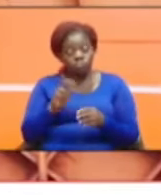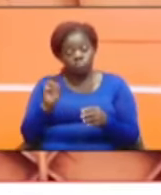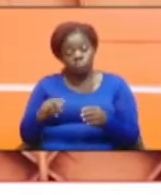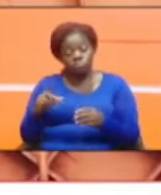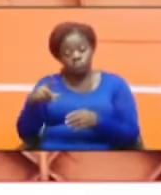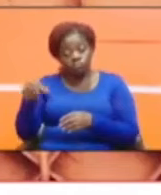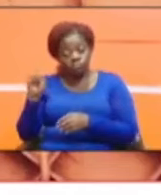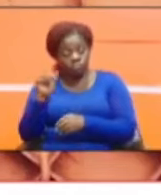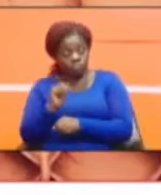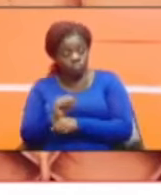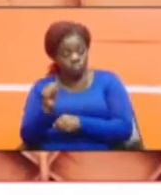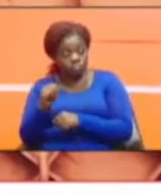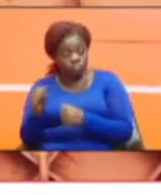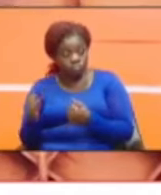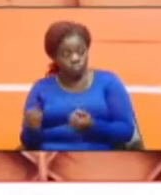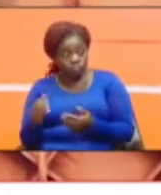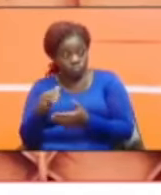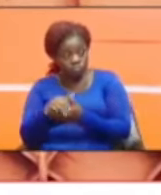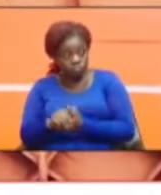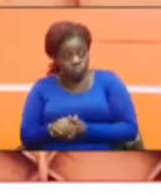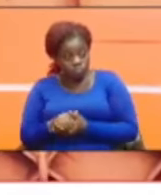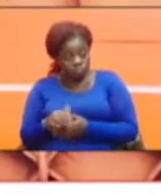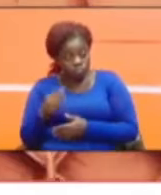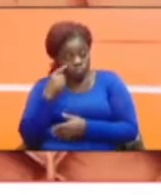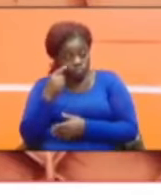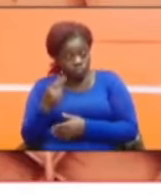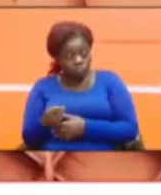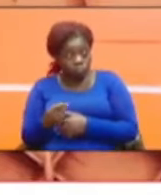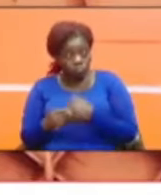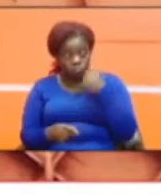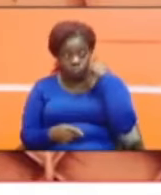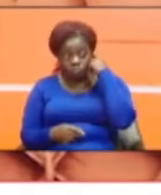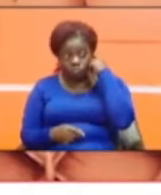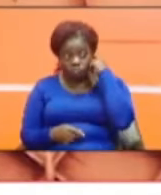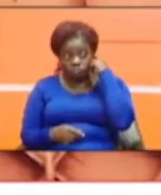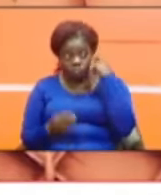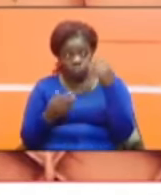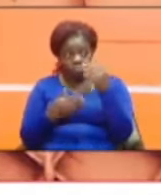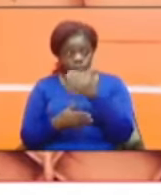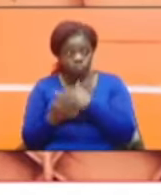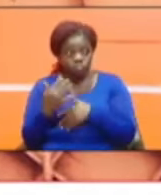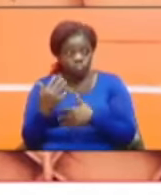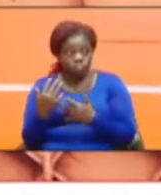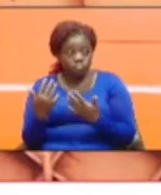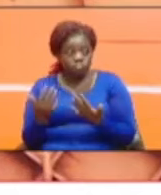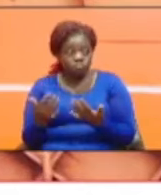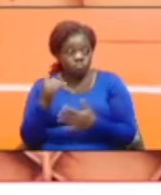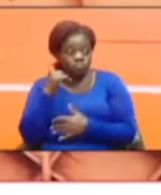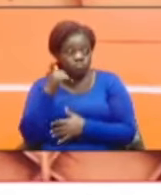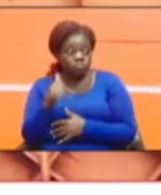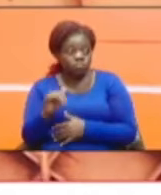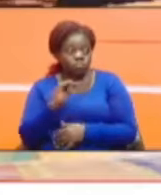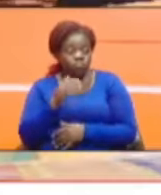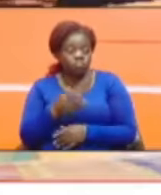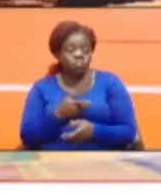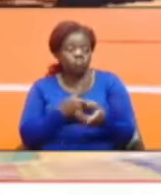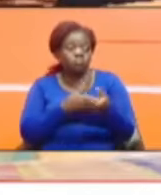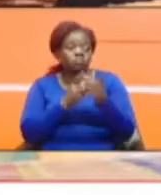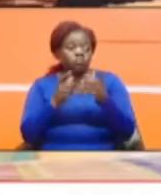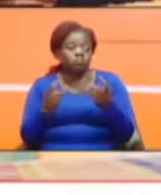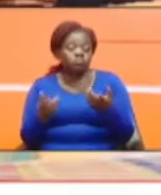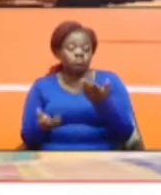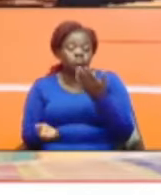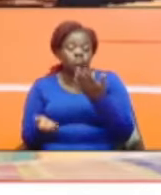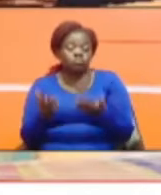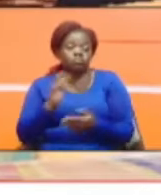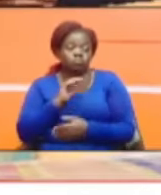nakola naye ng'omwami wabayiseeko nayita obuyisi n'alingizayo nekakata kyama genza okera ku makya nefuna essimu nga omukyala bamukubye essasi. Kirabika